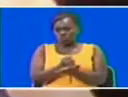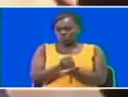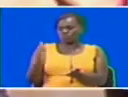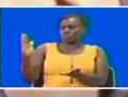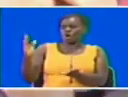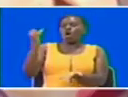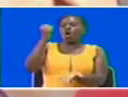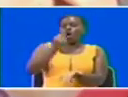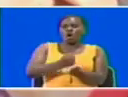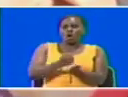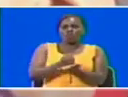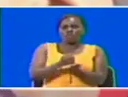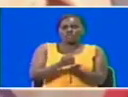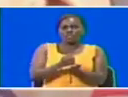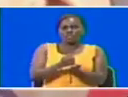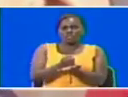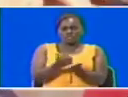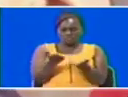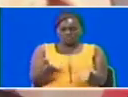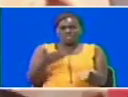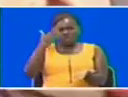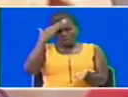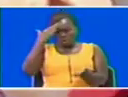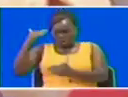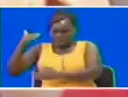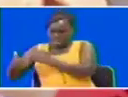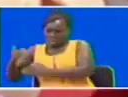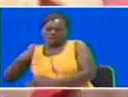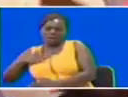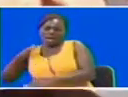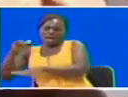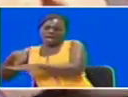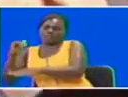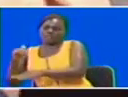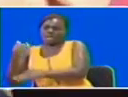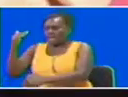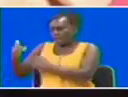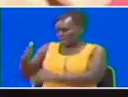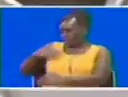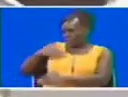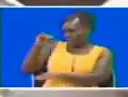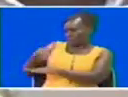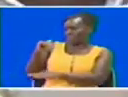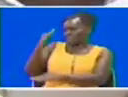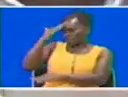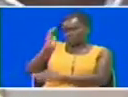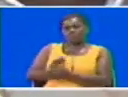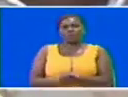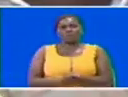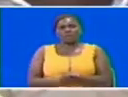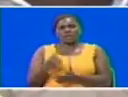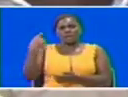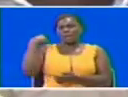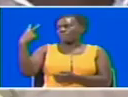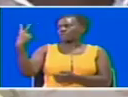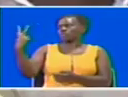kutoka juu mpaka chini? Sababu mimi ndio najua jirani yangu aliathirika. Jirani yangu anajua niliathirika. Hivi the president number 2 Kenya hii